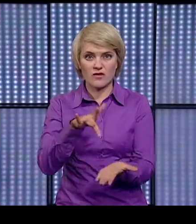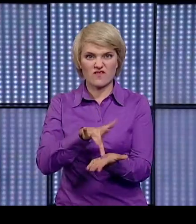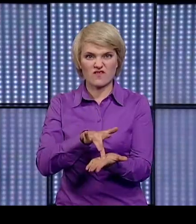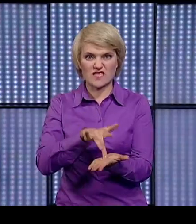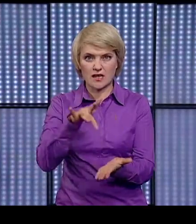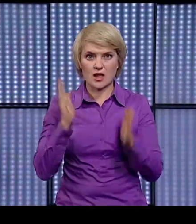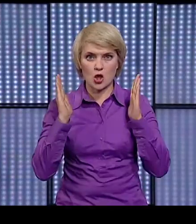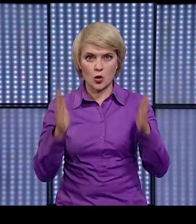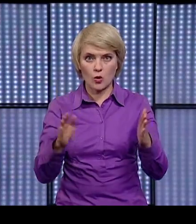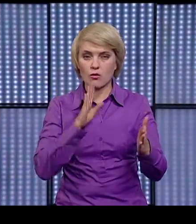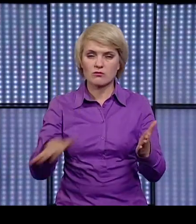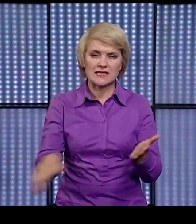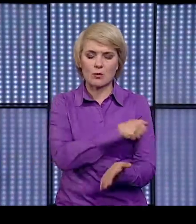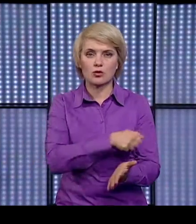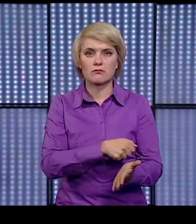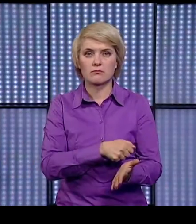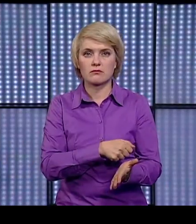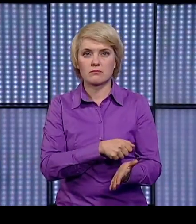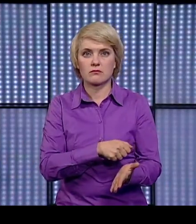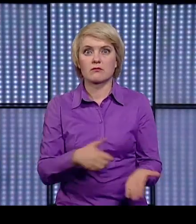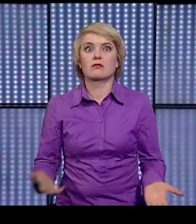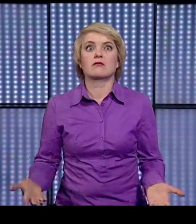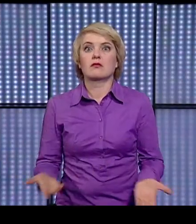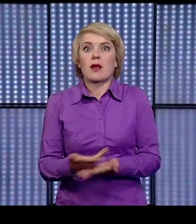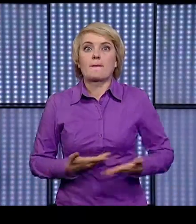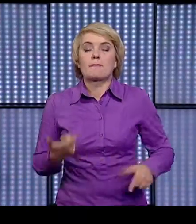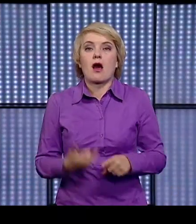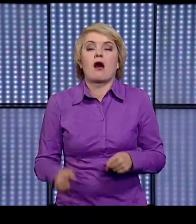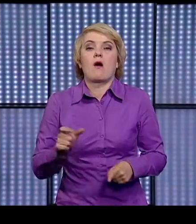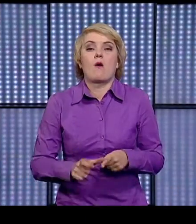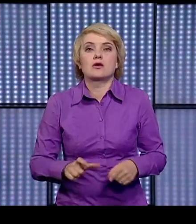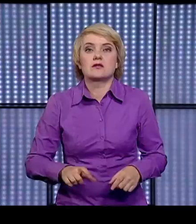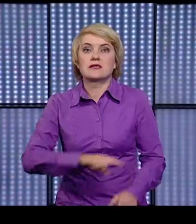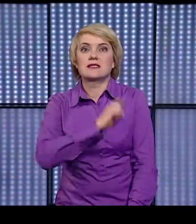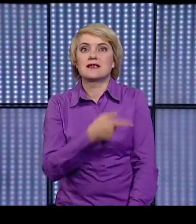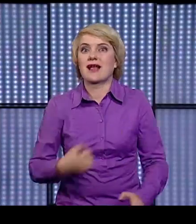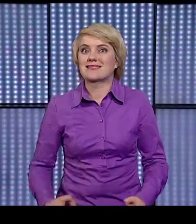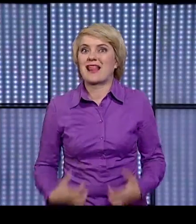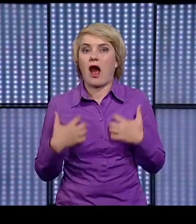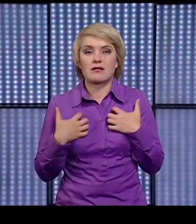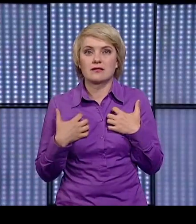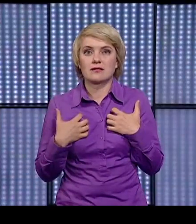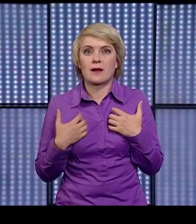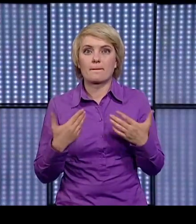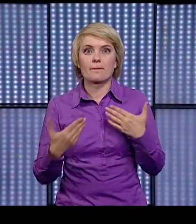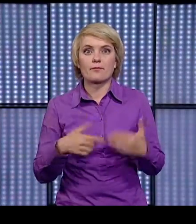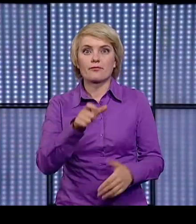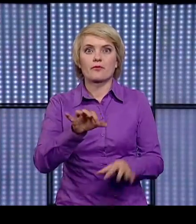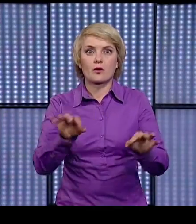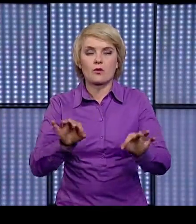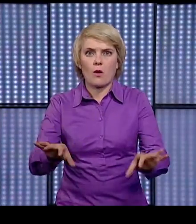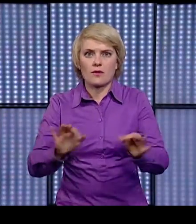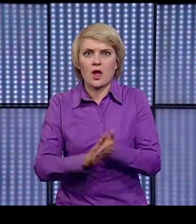центру дорожки, ее снимут. Мы, конечно, очень сильно злякались этому. Подходили к судьям, говорили,